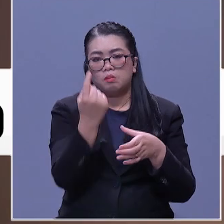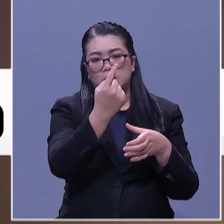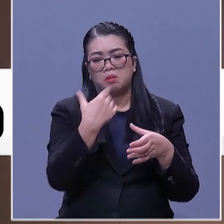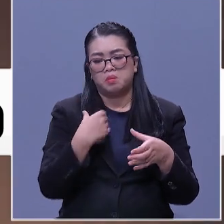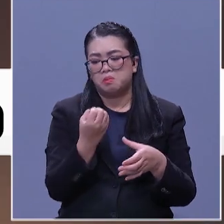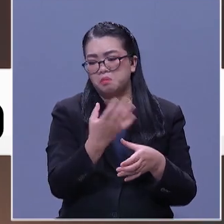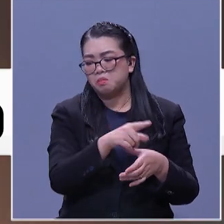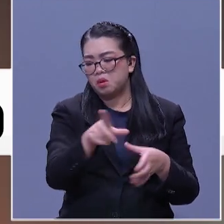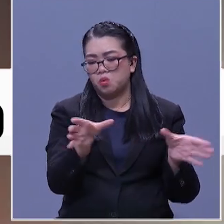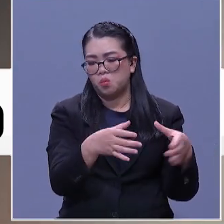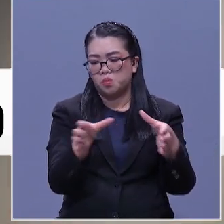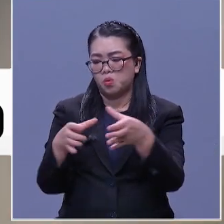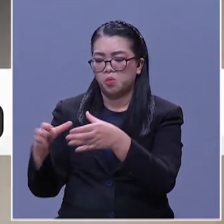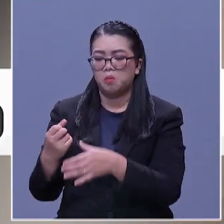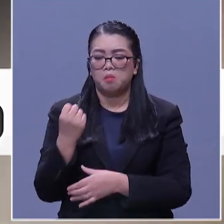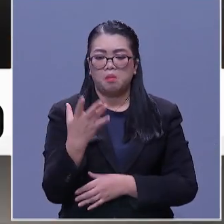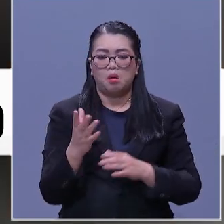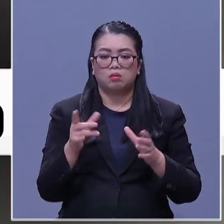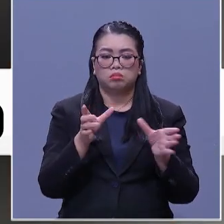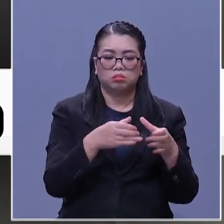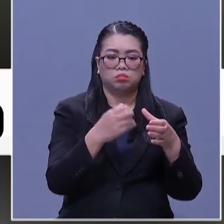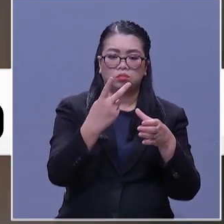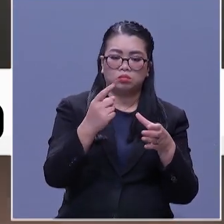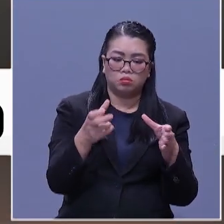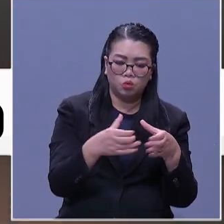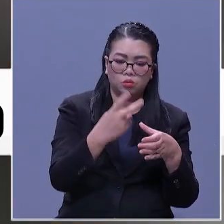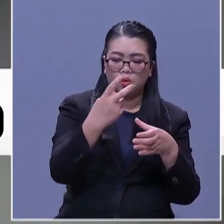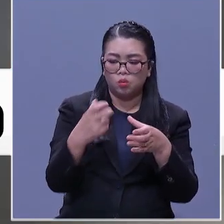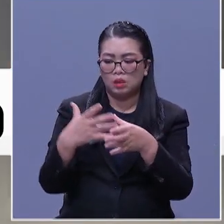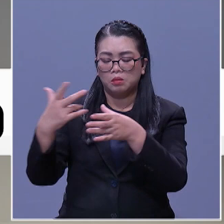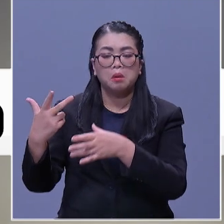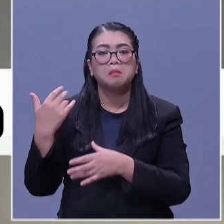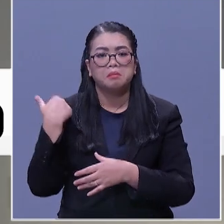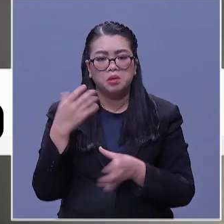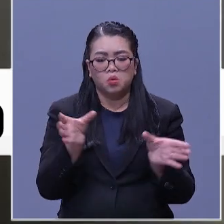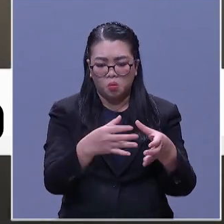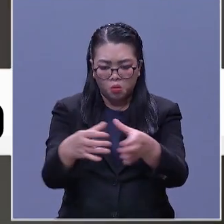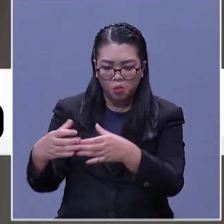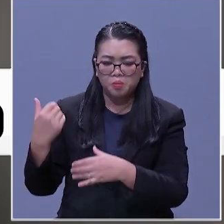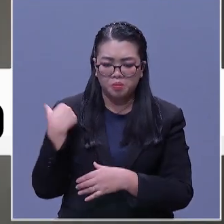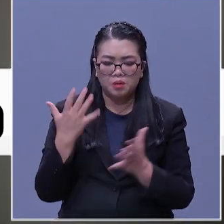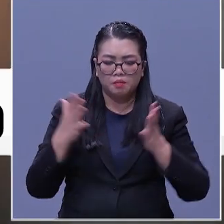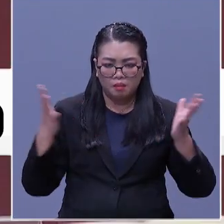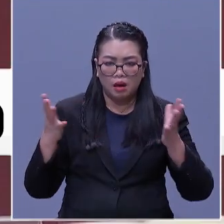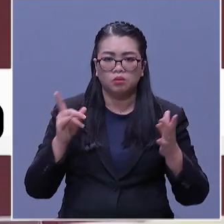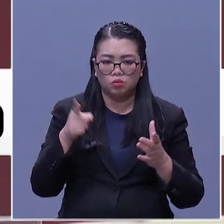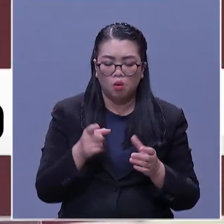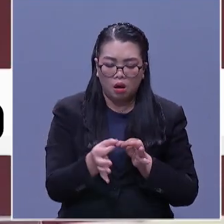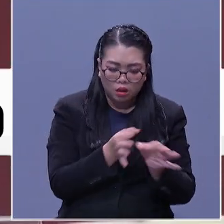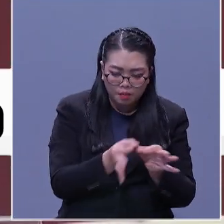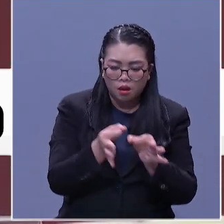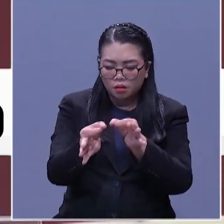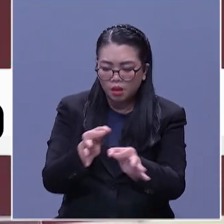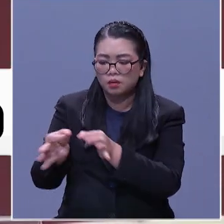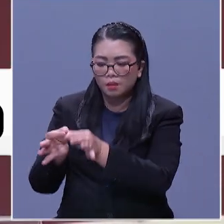มีมากกว่า 2กลุ่มอาจจะต้องใช้เวลาในการเจรจาหลายรอบอ่ะฟังเสียงหน่อยนะครับ